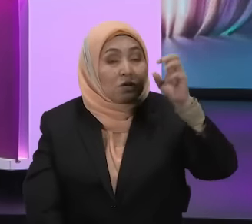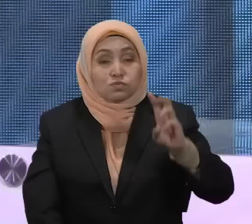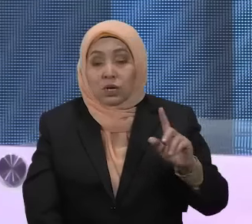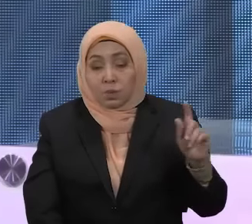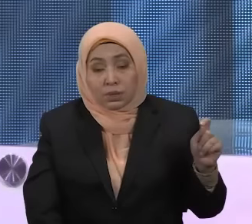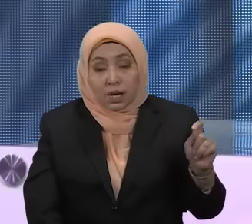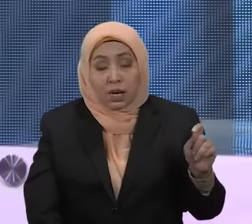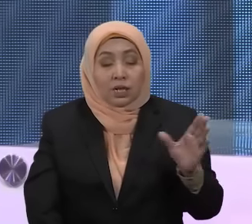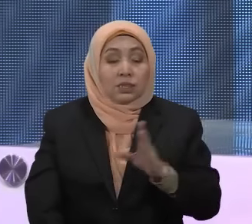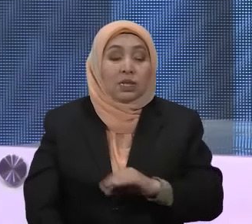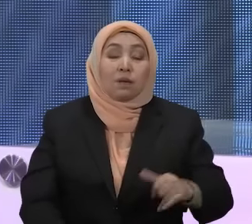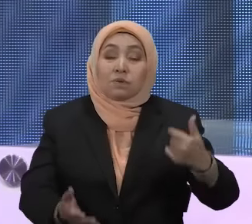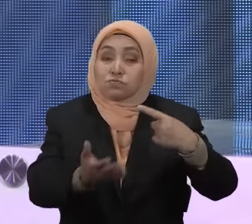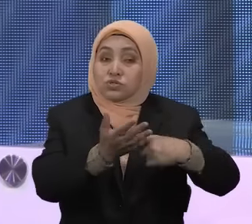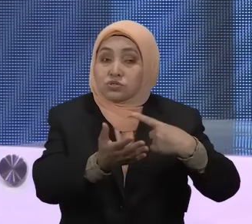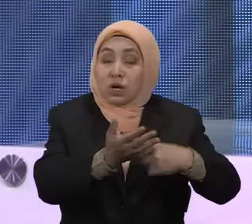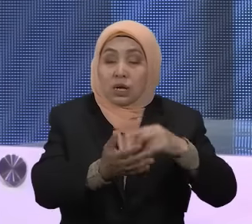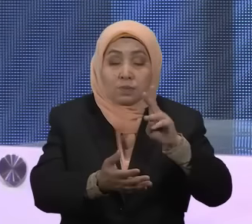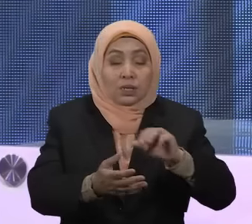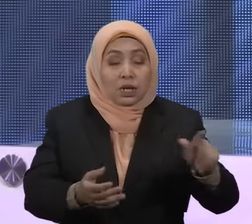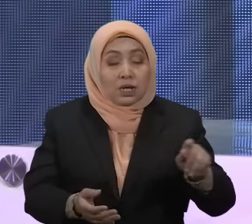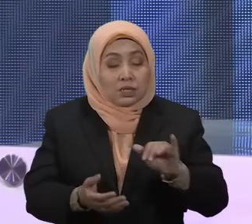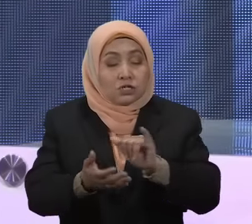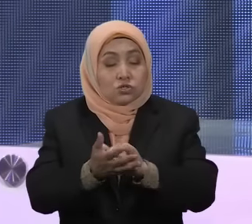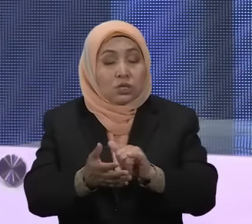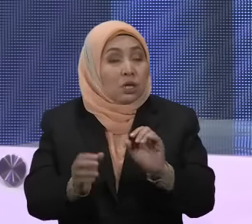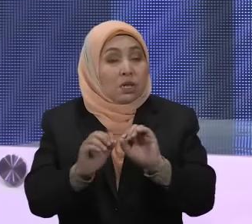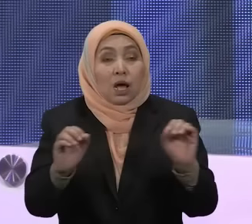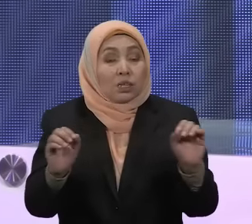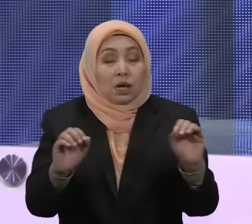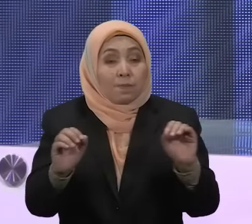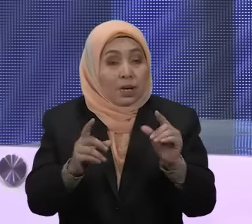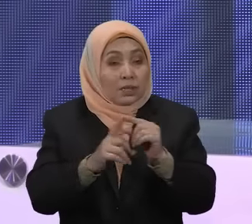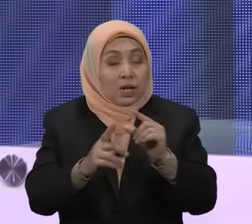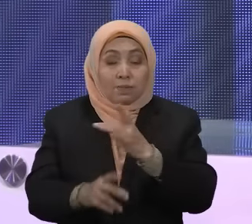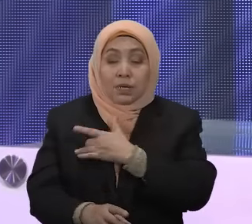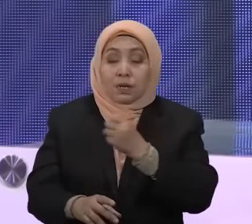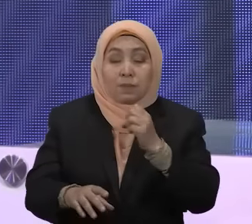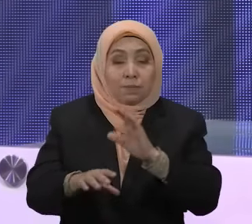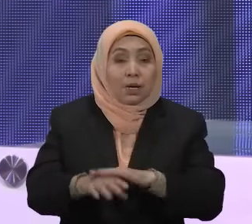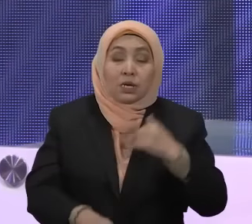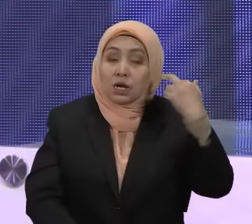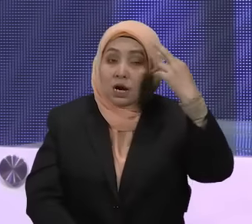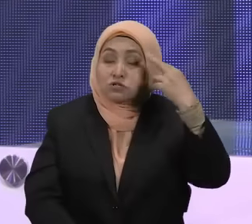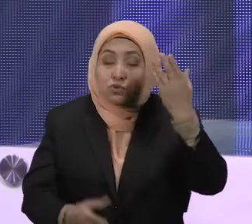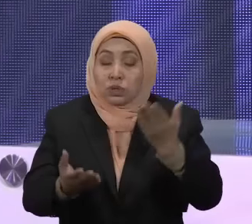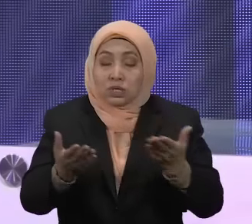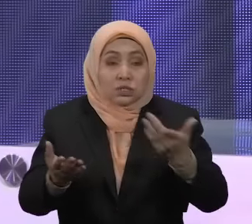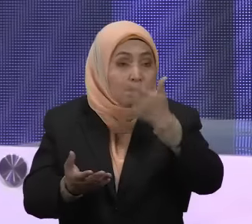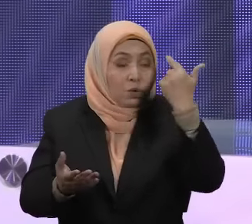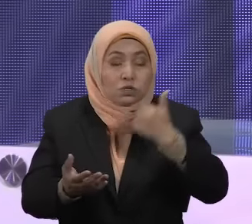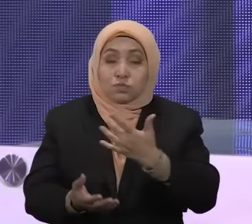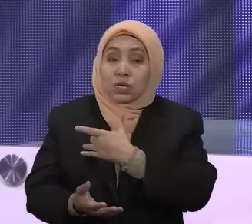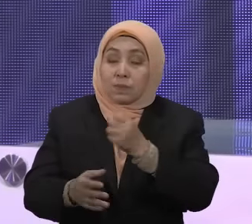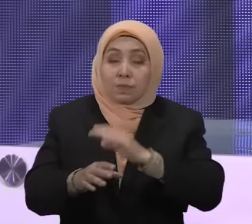Wa Taala. Dan perbincangan ulama tentang amanabilah wa yaumil akhir, tidak ada perkataan beriman kepada rasul di sini, kerana beriman